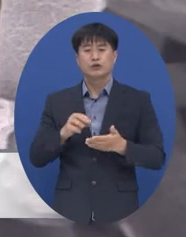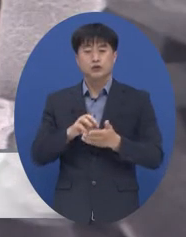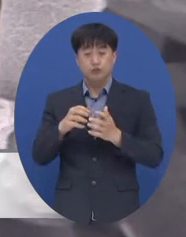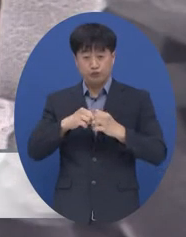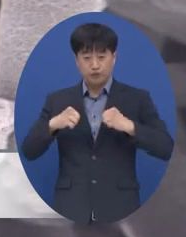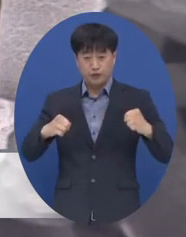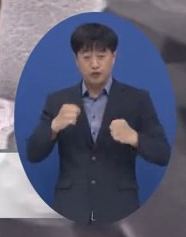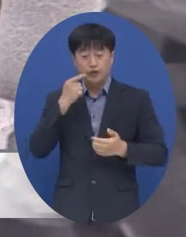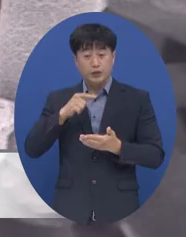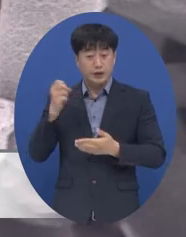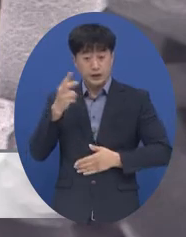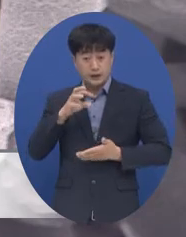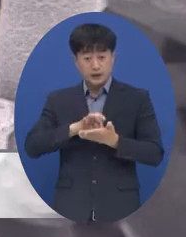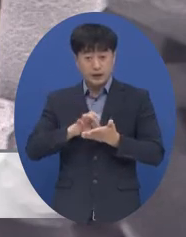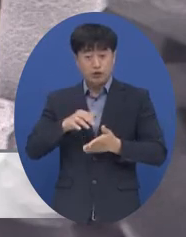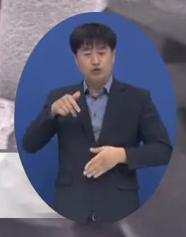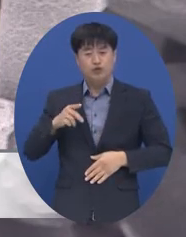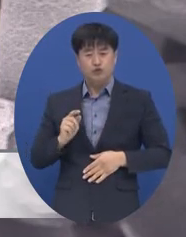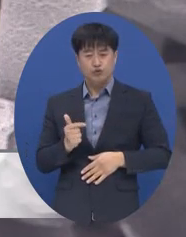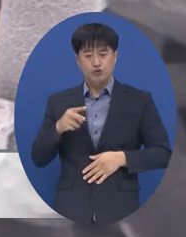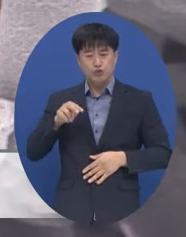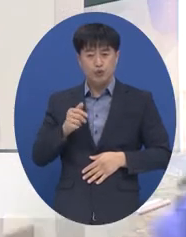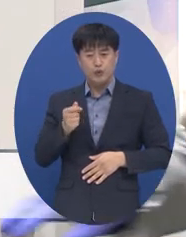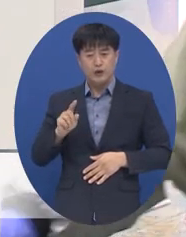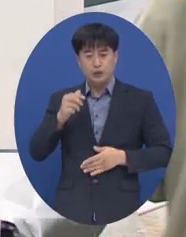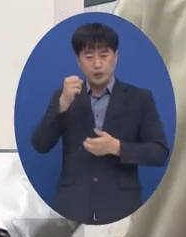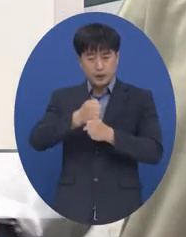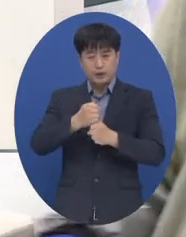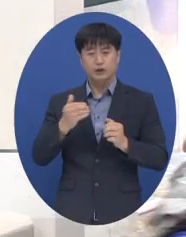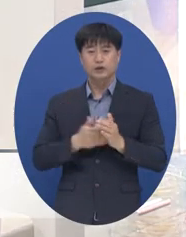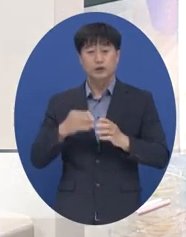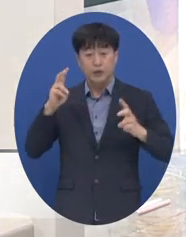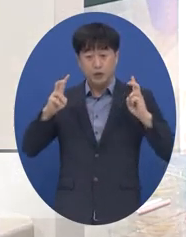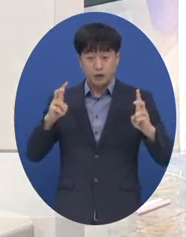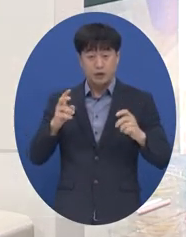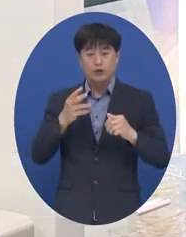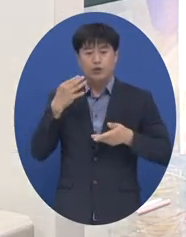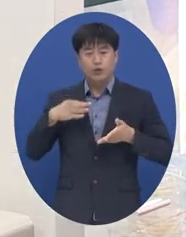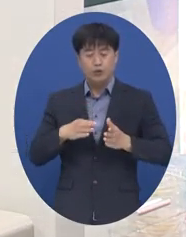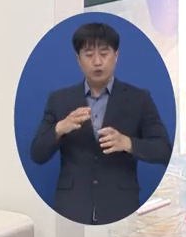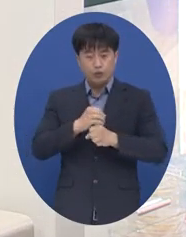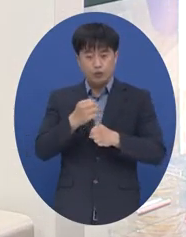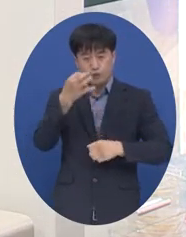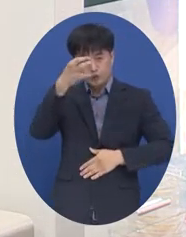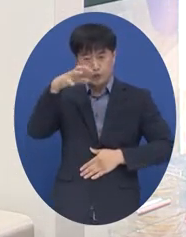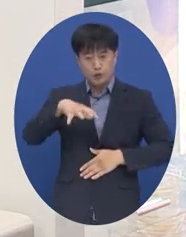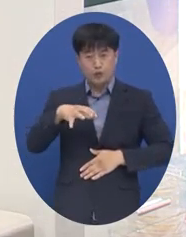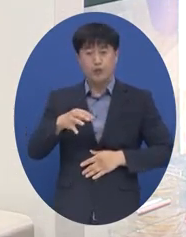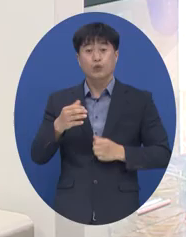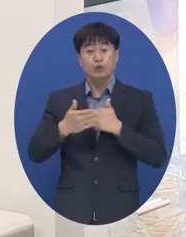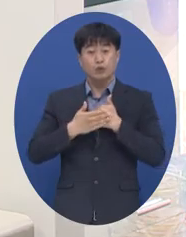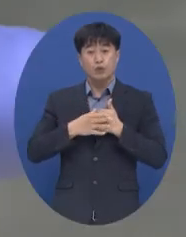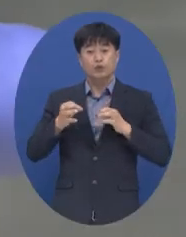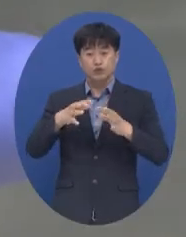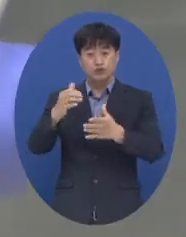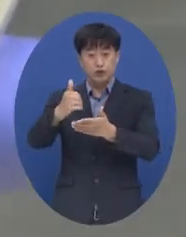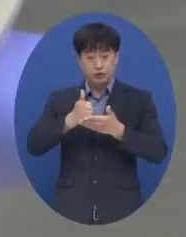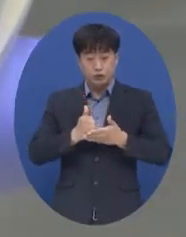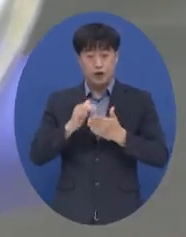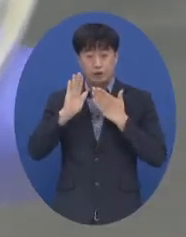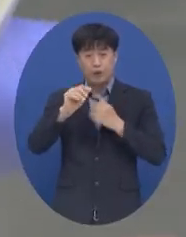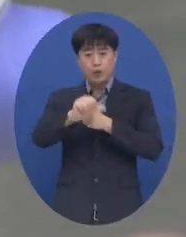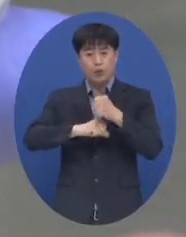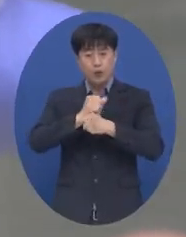있는 미생물 균소화조를 개발했습니다. 이 업체는 경기도 융합기술원의 도움으로 투자를 유치했고